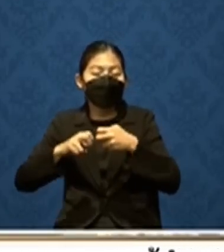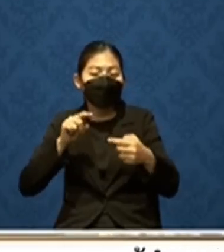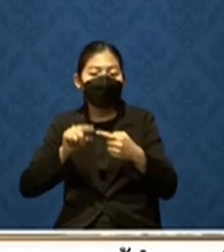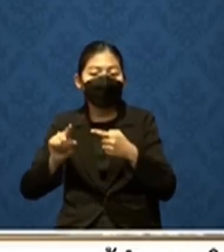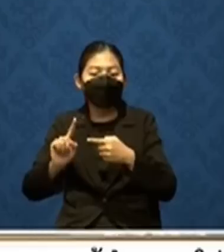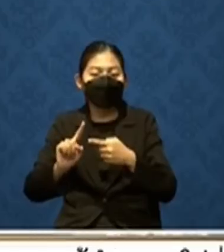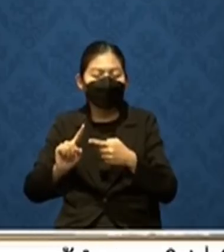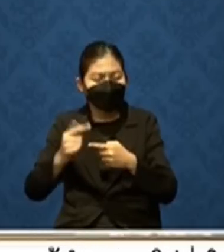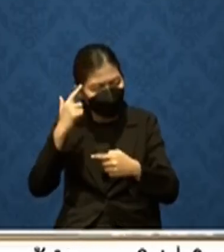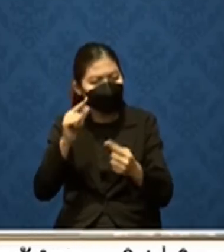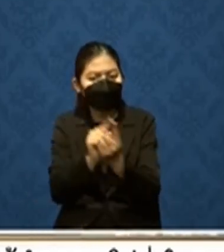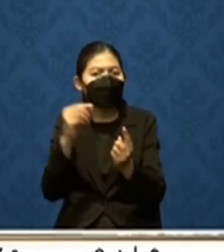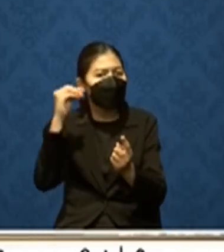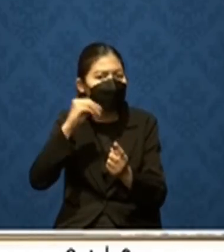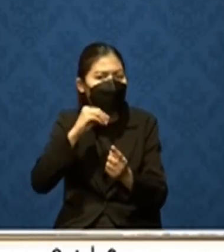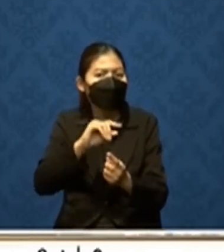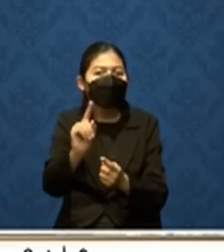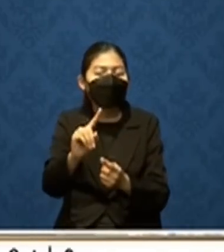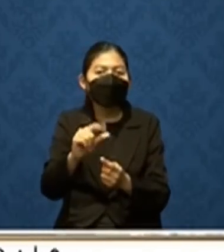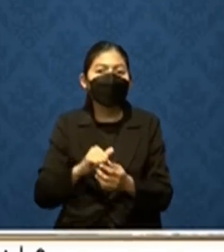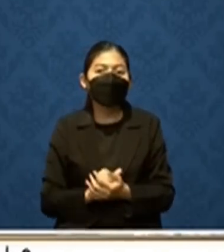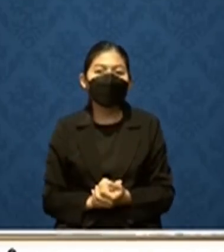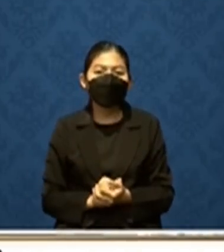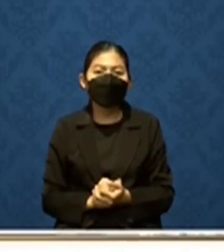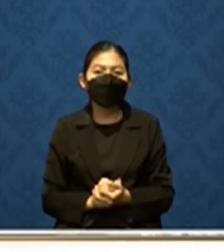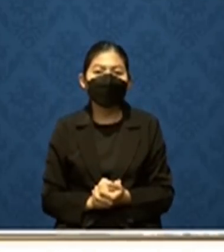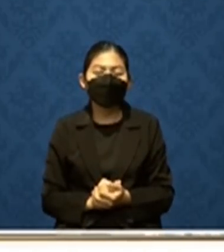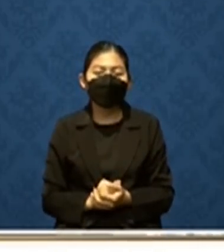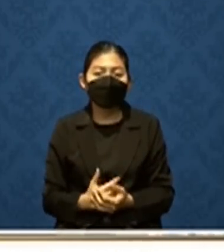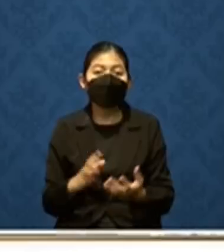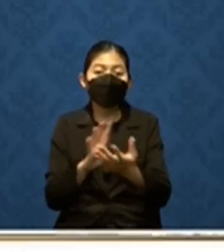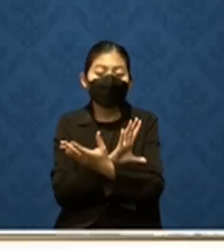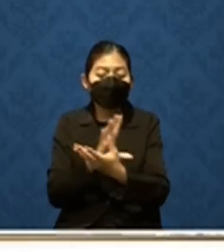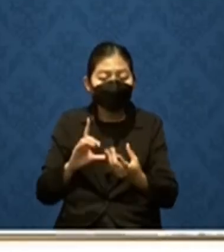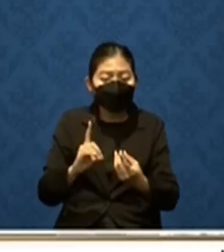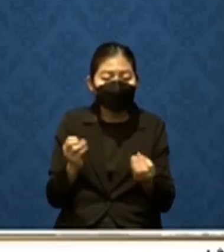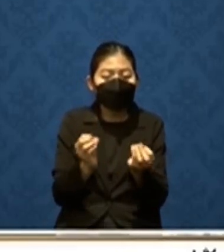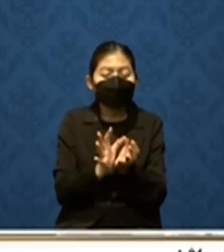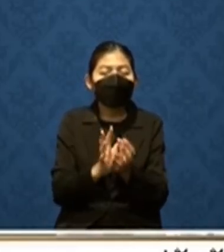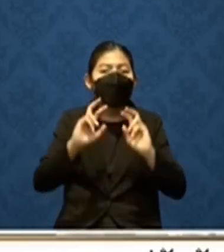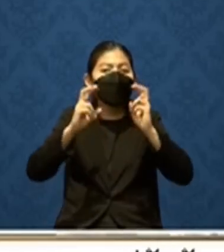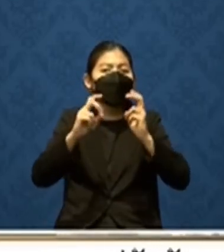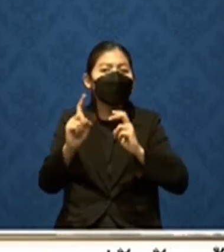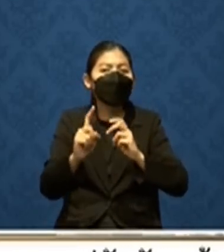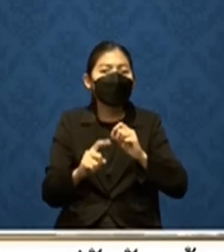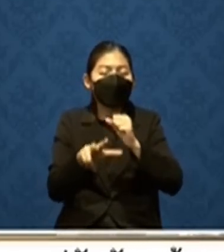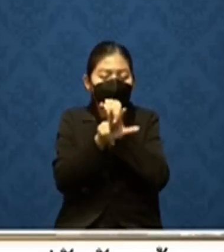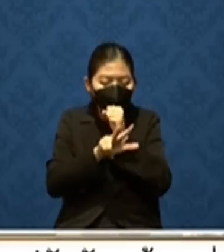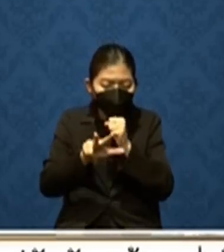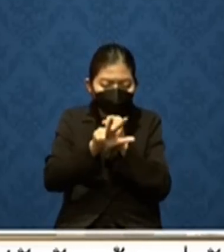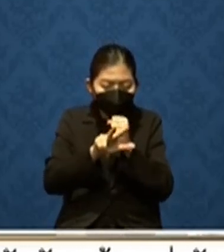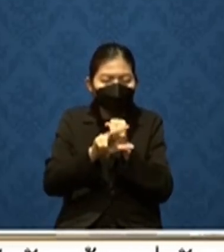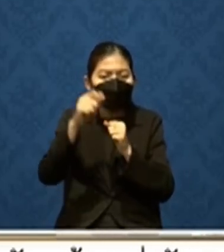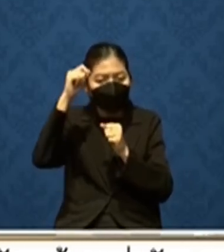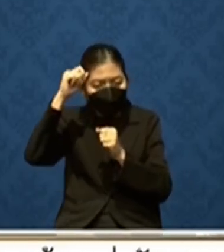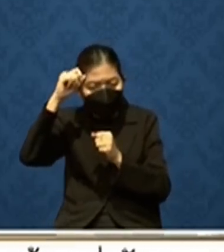ที่เกิดขึ้นขนาดนี้ครับสังคมพังพินาศเรื่องยาเสพติดครับอ่ะมียา